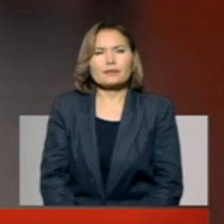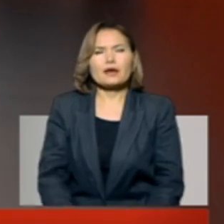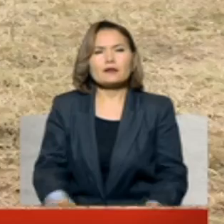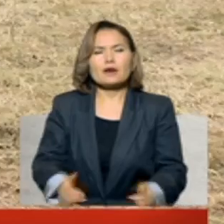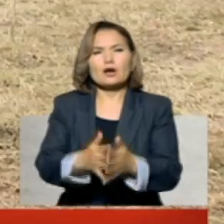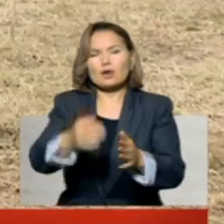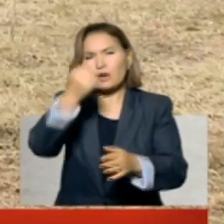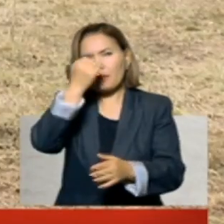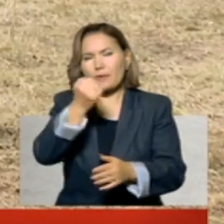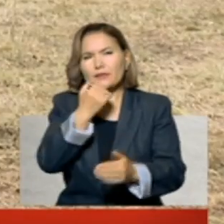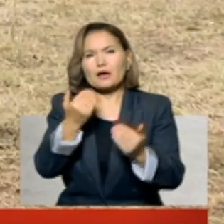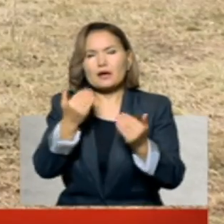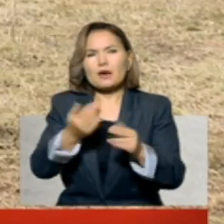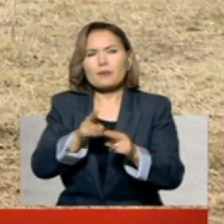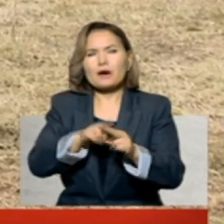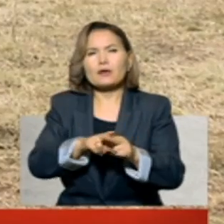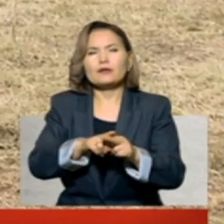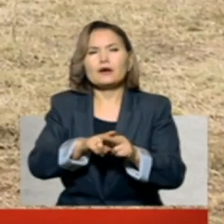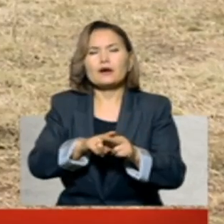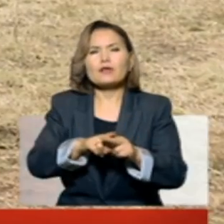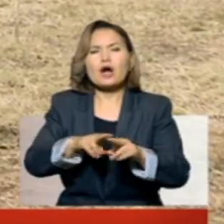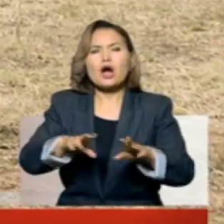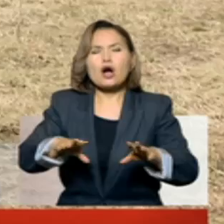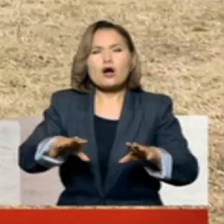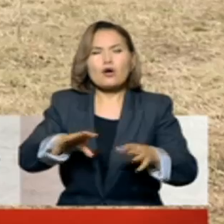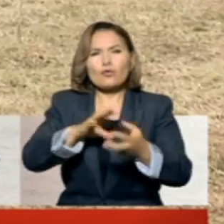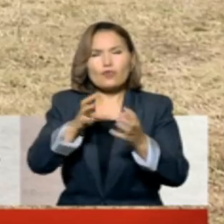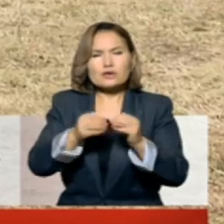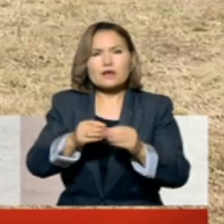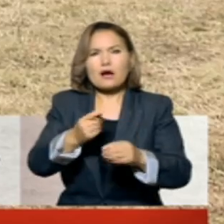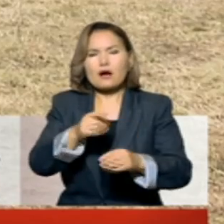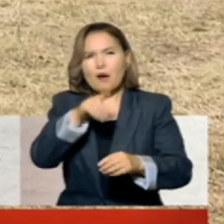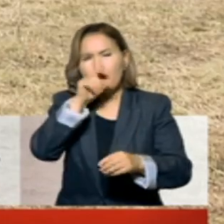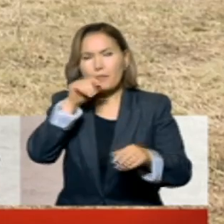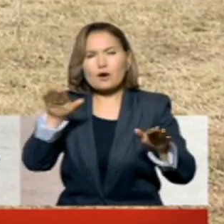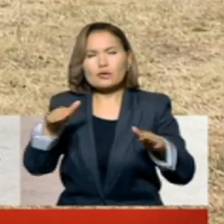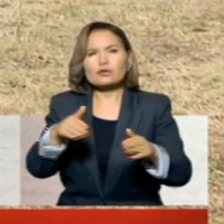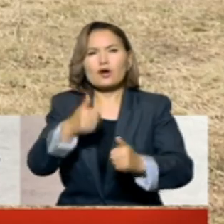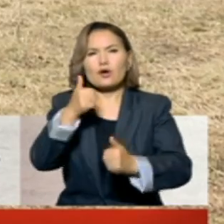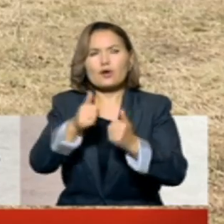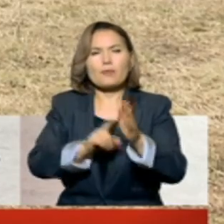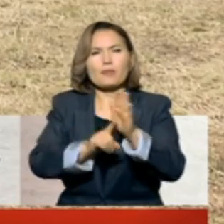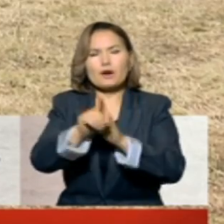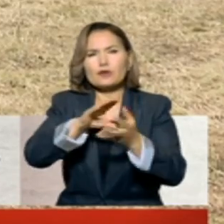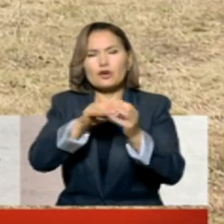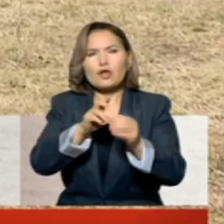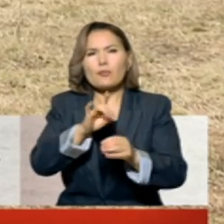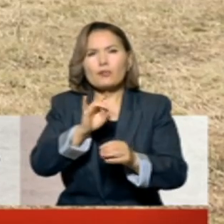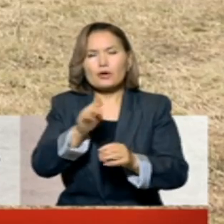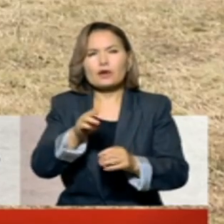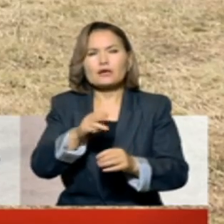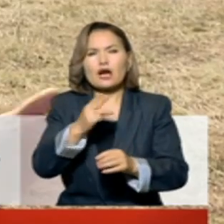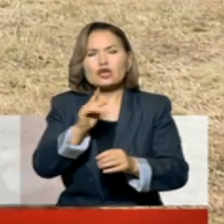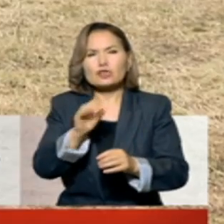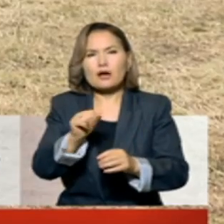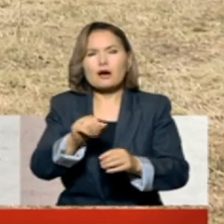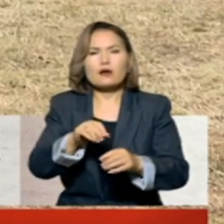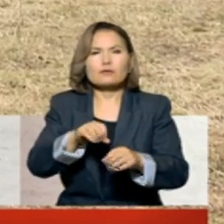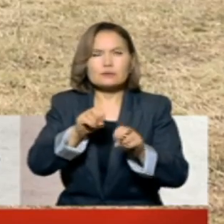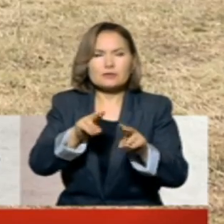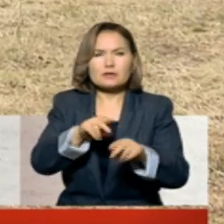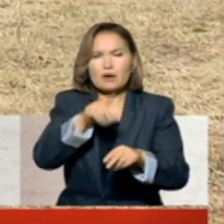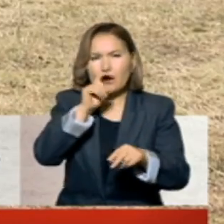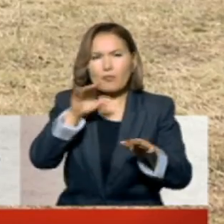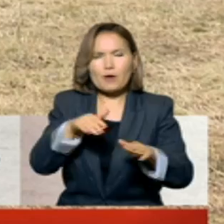Рахмет, Қарагөз. Дәл қазір көшпенділер әлемі қалашығында құсбегілер сайысы басталды. Бүркіт қаршыға сұңқар салудан іріктеу кезең өтіп